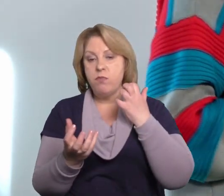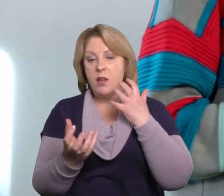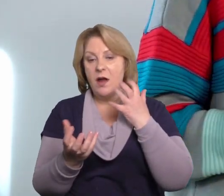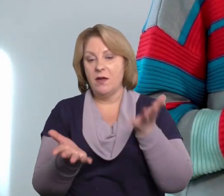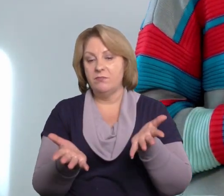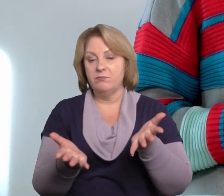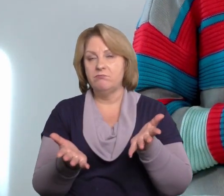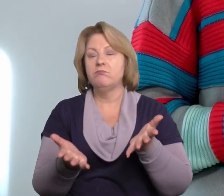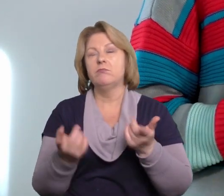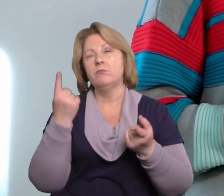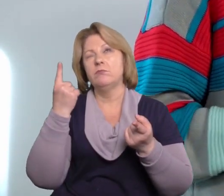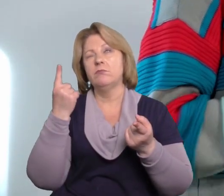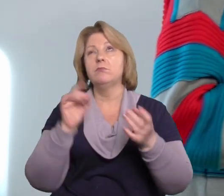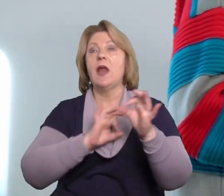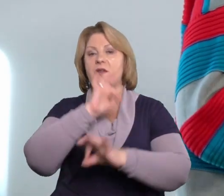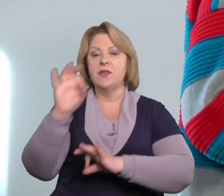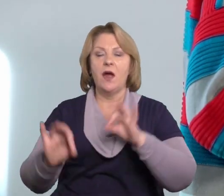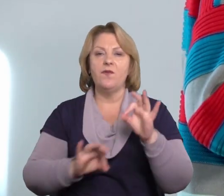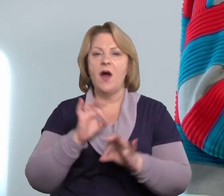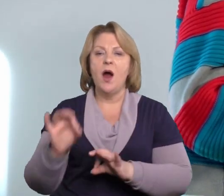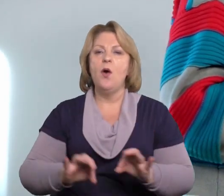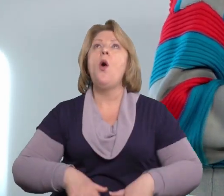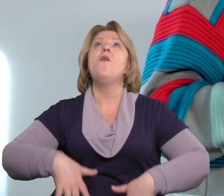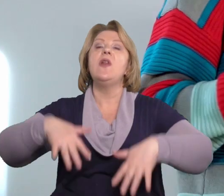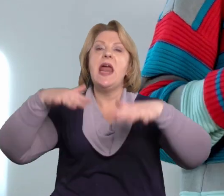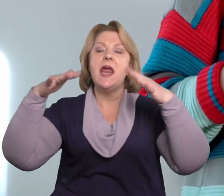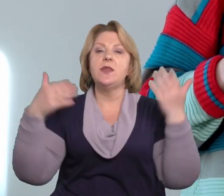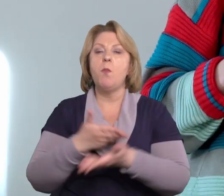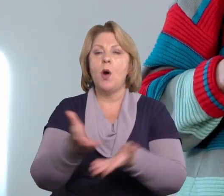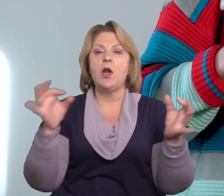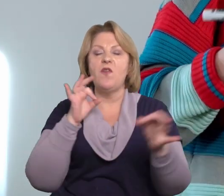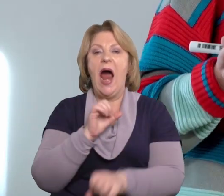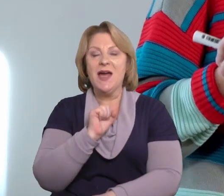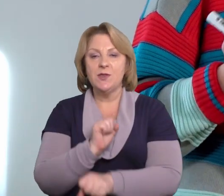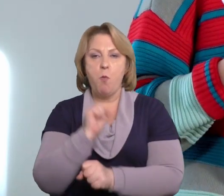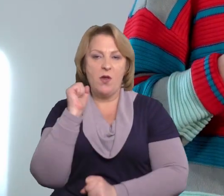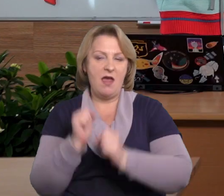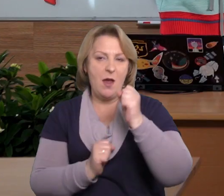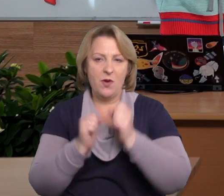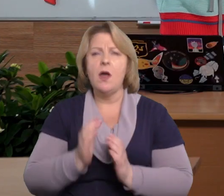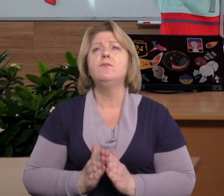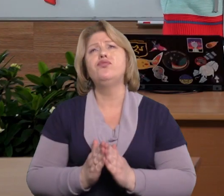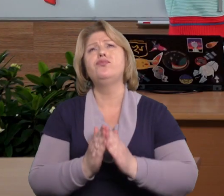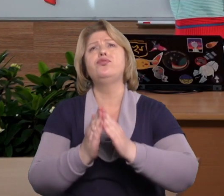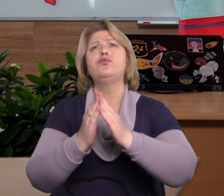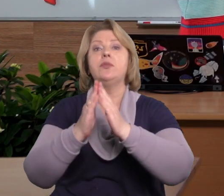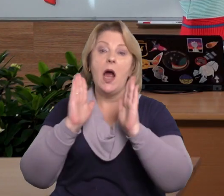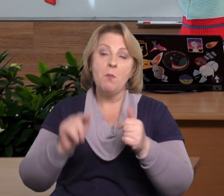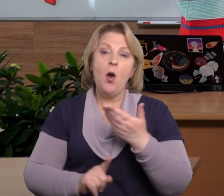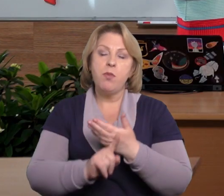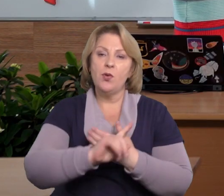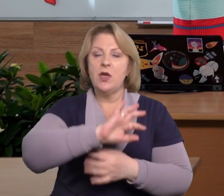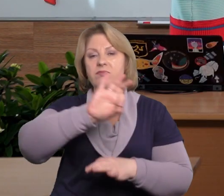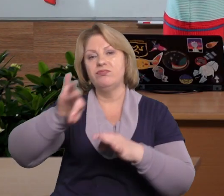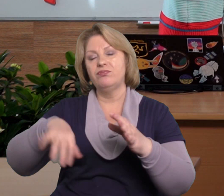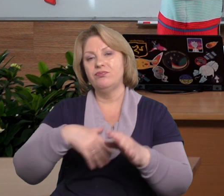летимо геть у космос. Вилітаємо в простори космосу, зупиняємо двигуни або принаймні починаємо рухатися рівномірно